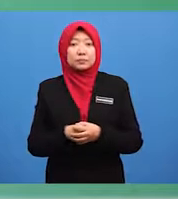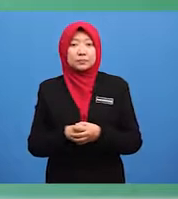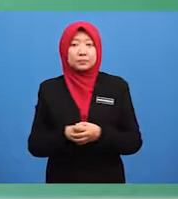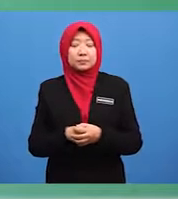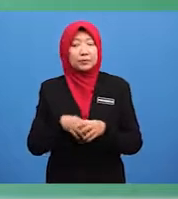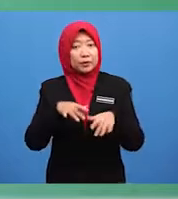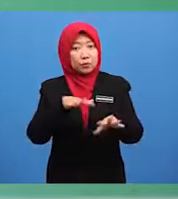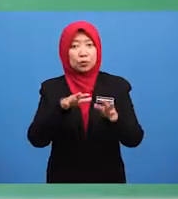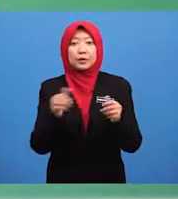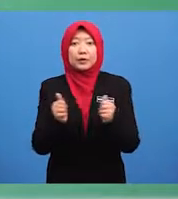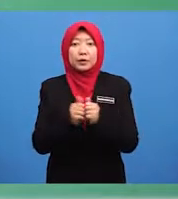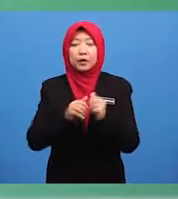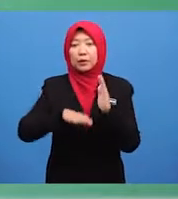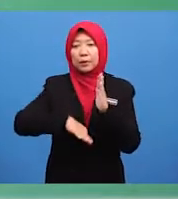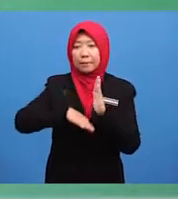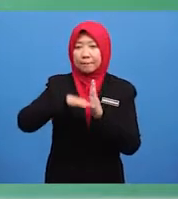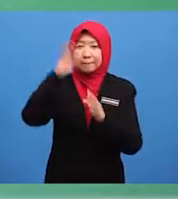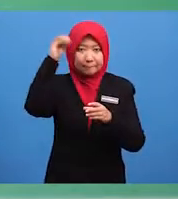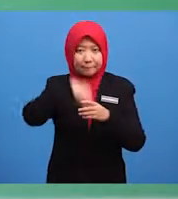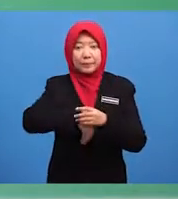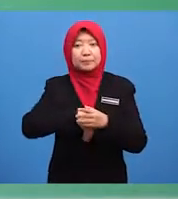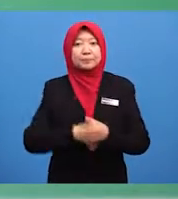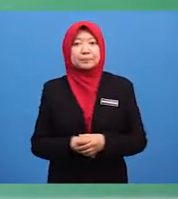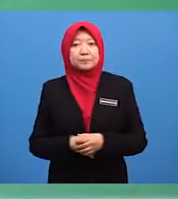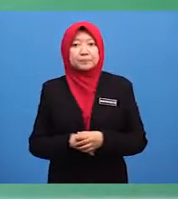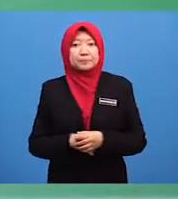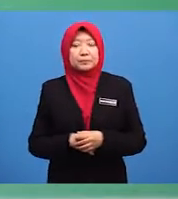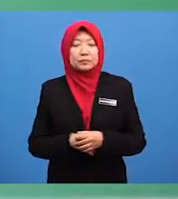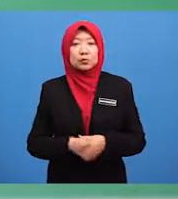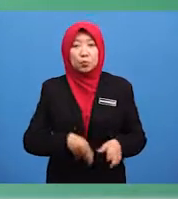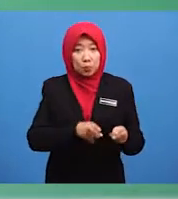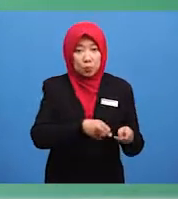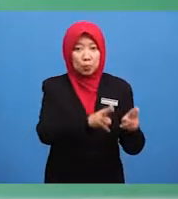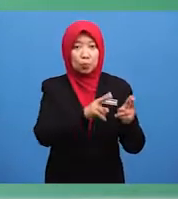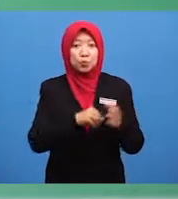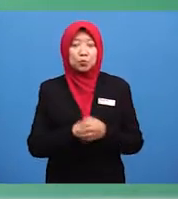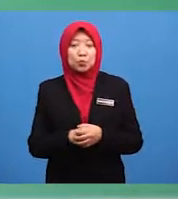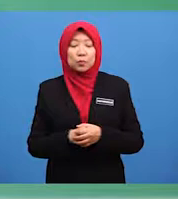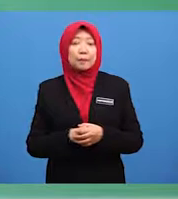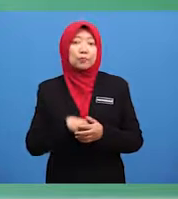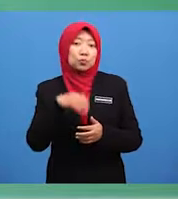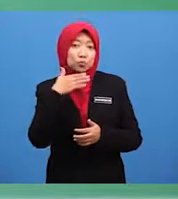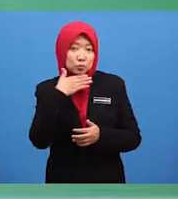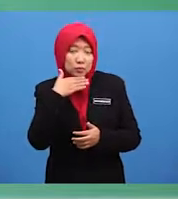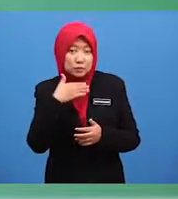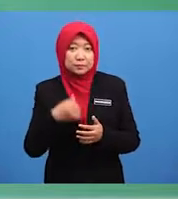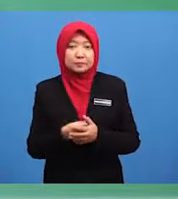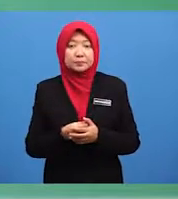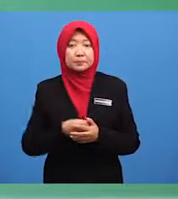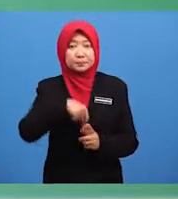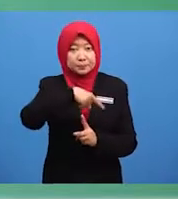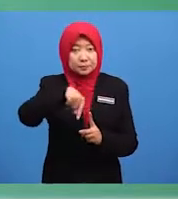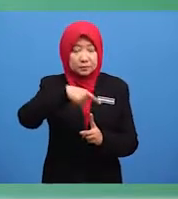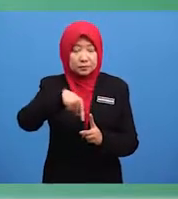sungai dengan lebih terperinci, iaitu peringkat hulu usia sungai muda. Apabila